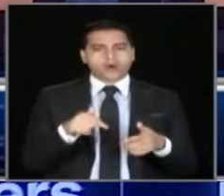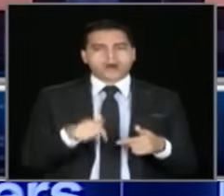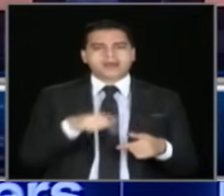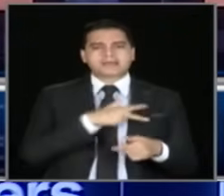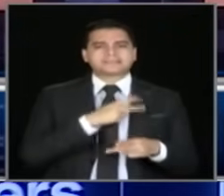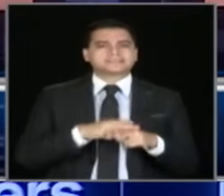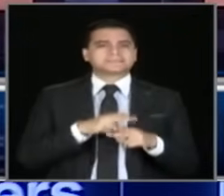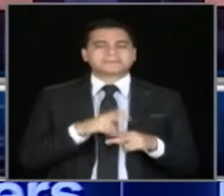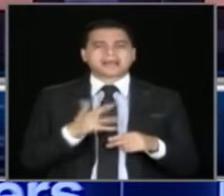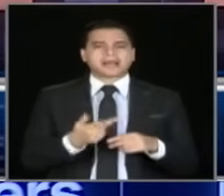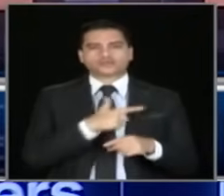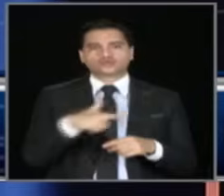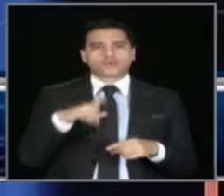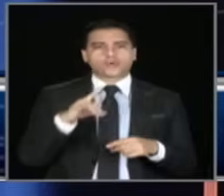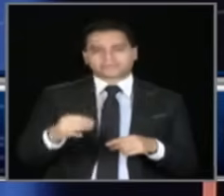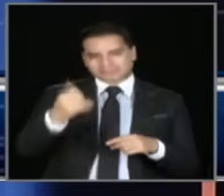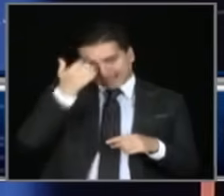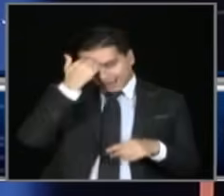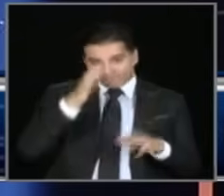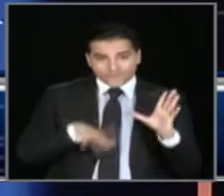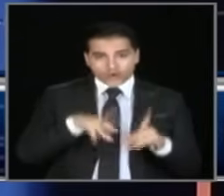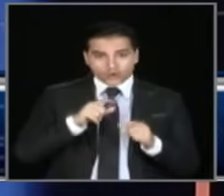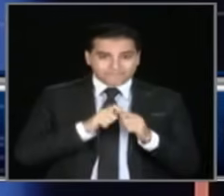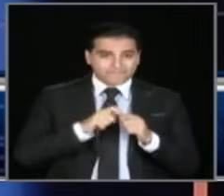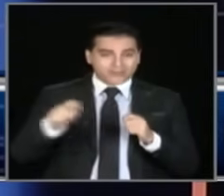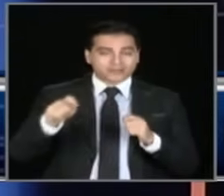مساحتها 650 ألف كيلومتر مربع.